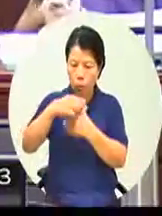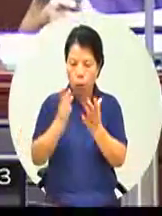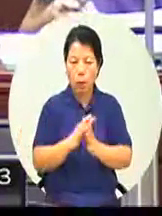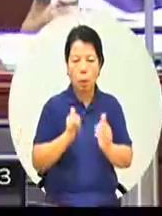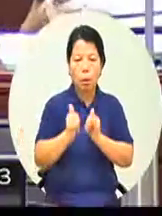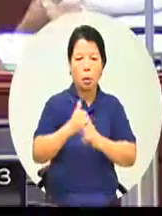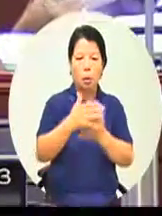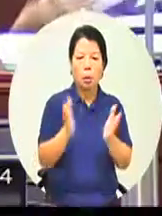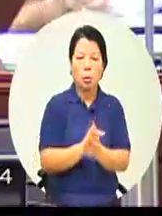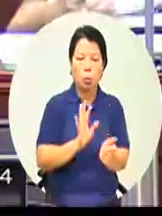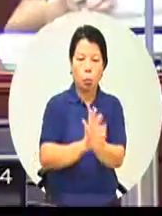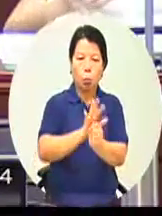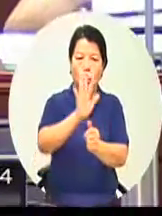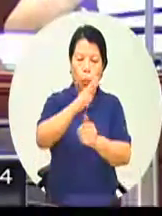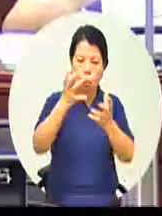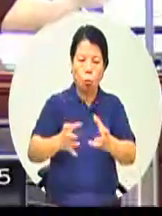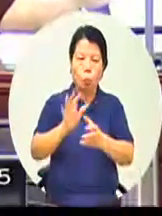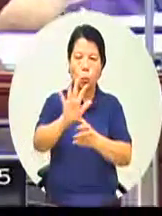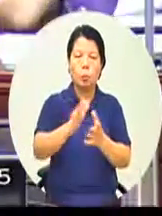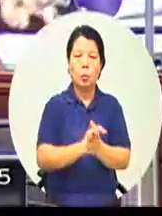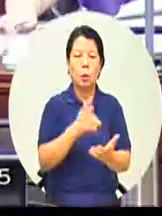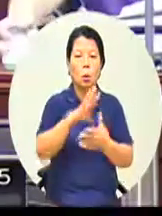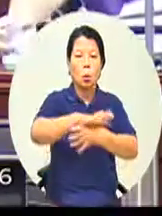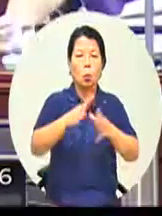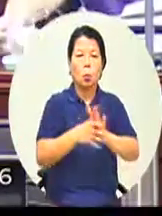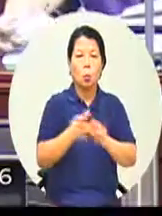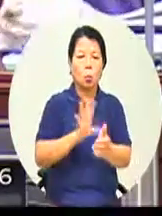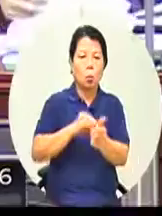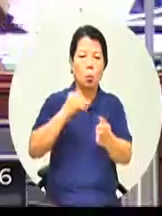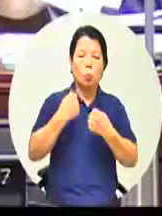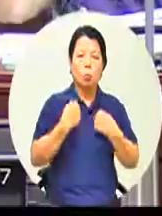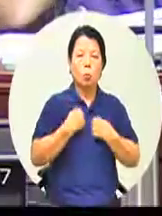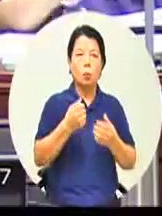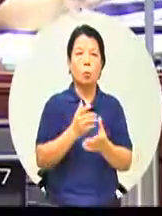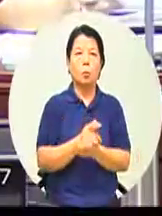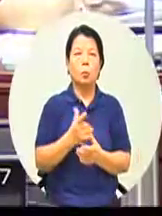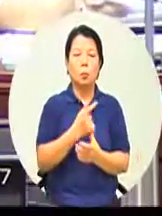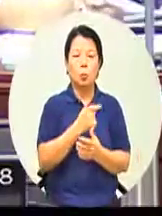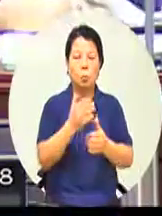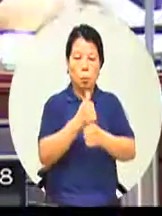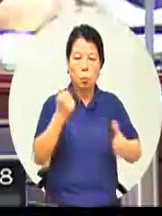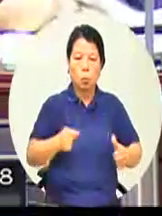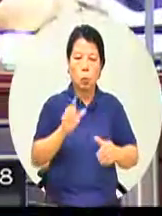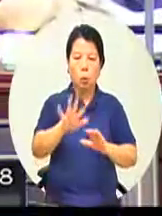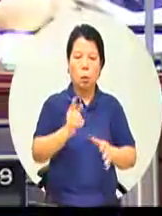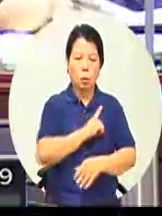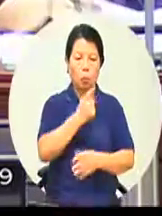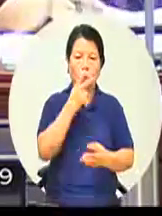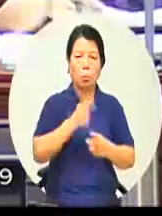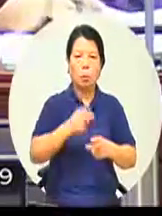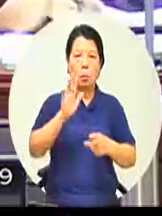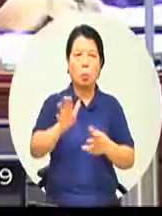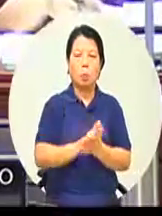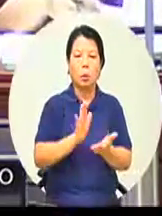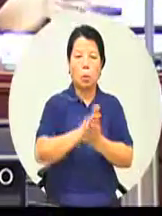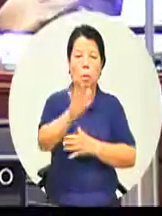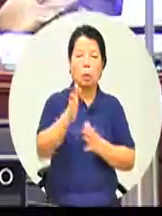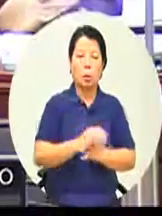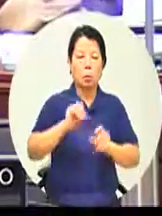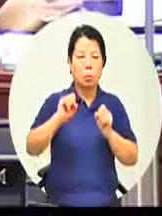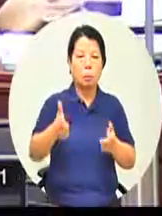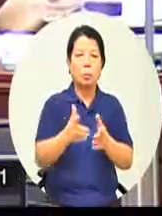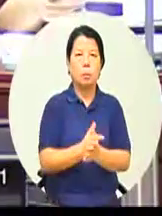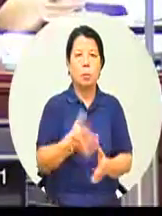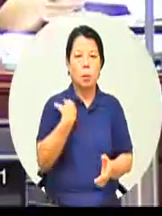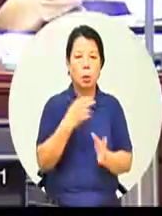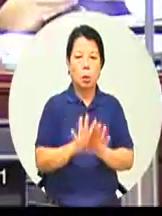文化学习，让他们的这个每个新二代开始觉得他是有自信的，他说他将来是不一样的，他拥